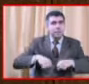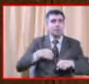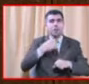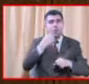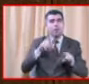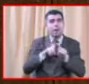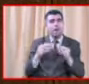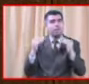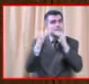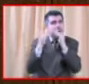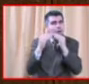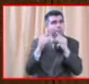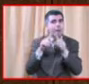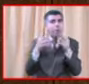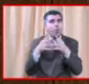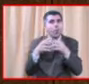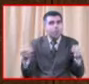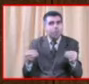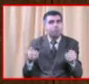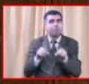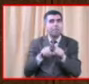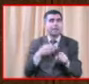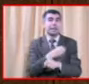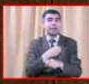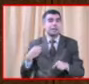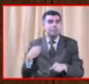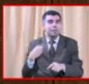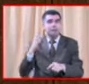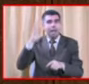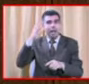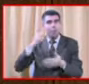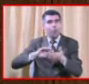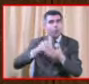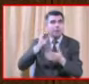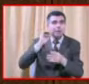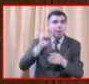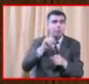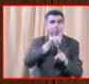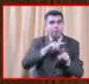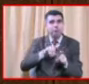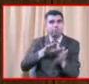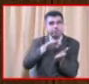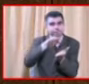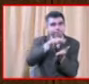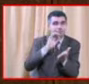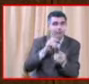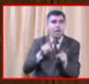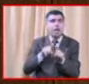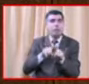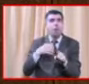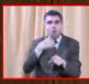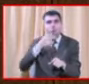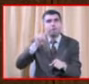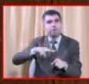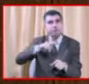مع أنه الخصاص في خص أمراض العقلية والنفسية كاين يعني جناح ديال الرجال مشغل